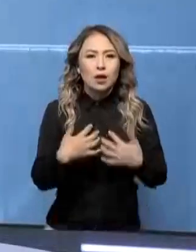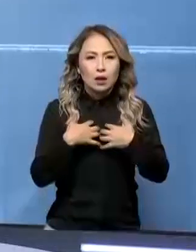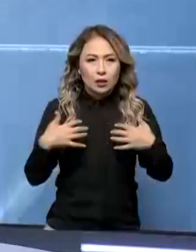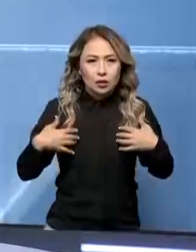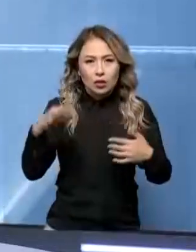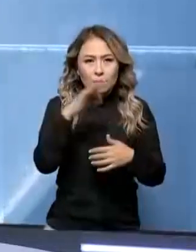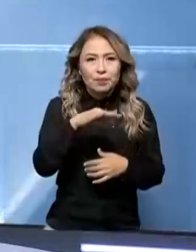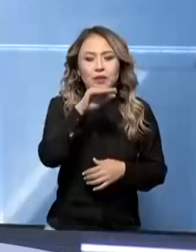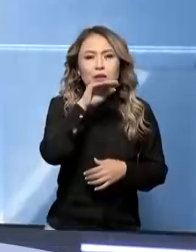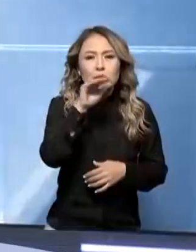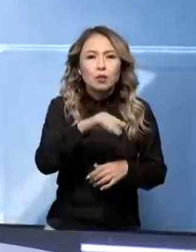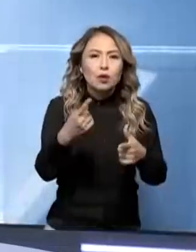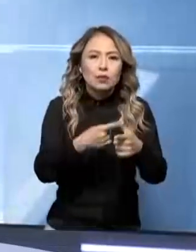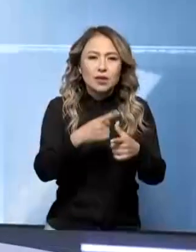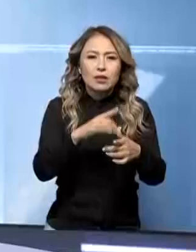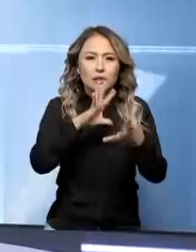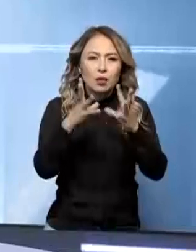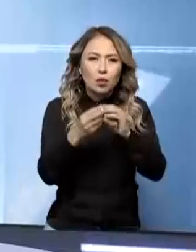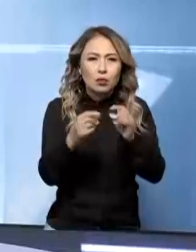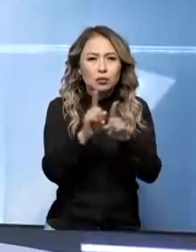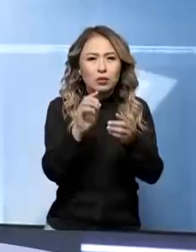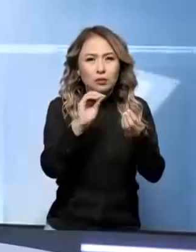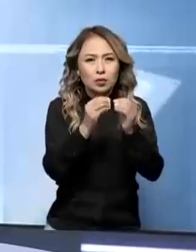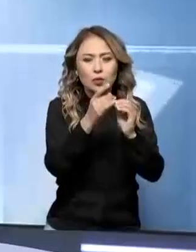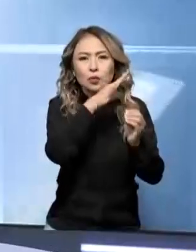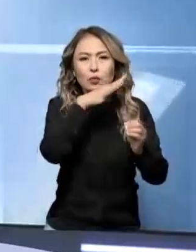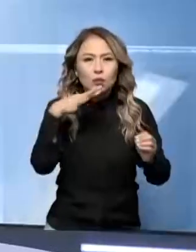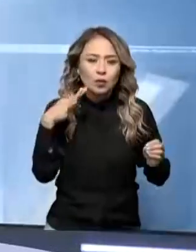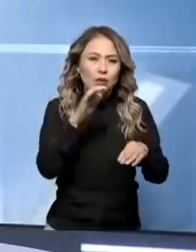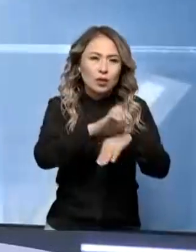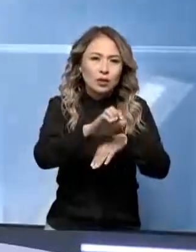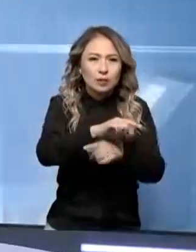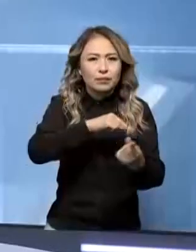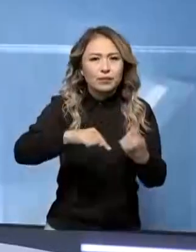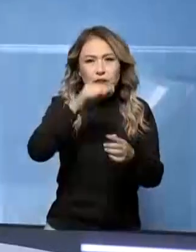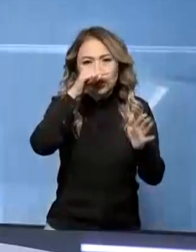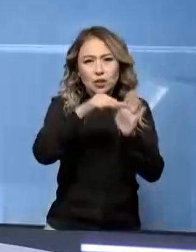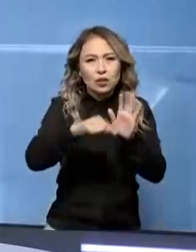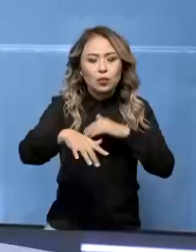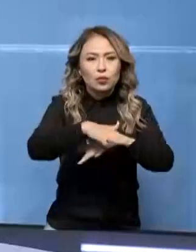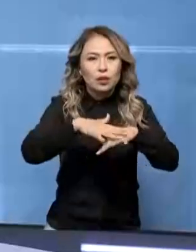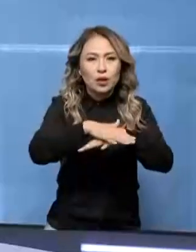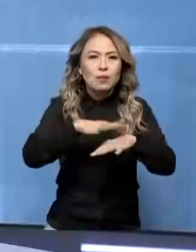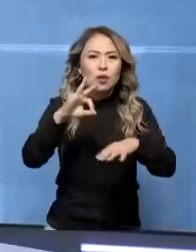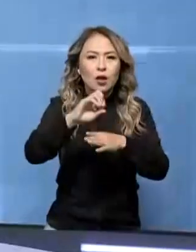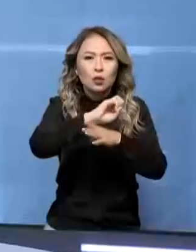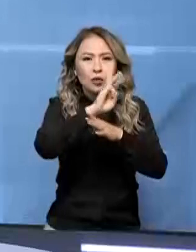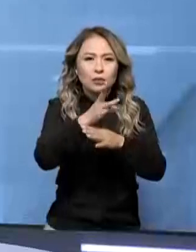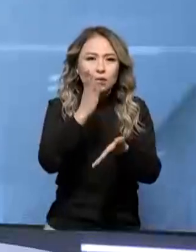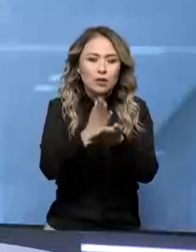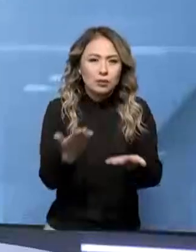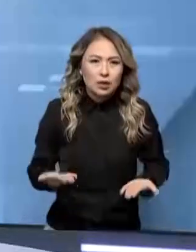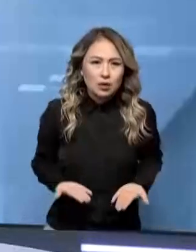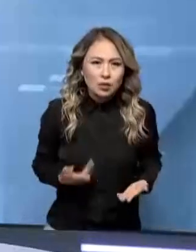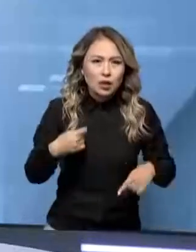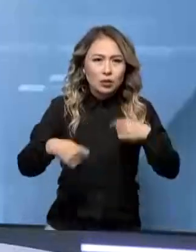Мал шаруашылығы ата кәсіп болғанмен салада олқылықтар көп, әсіресе өңдеу саласында. Ішкі нарықты өніммен қамтуға әлеуетіміз